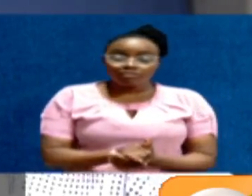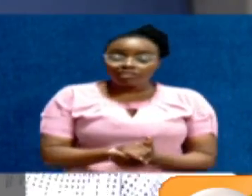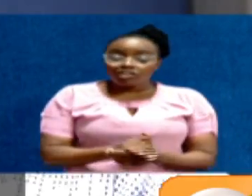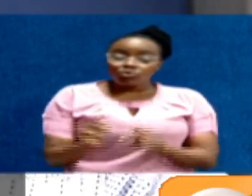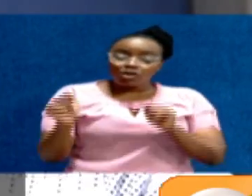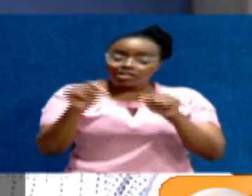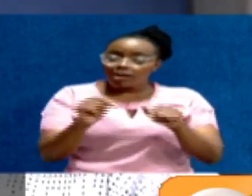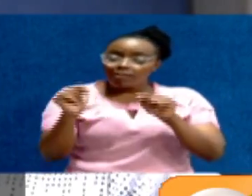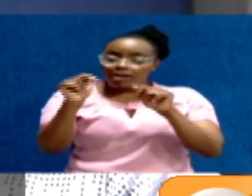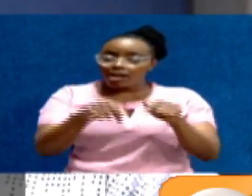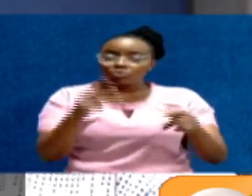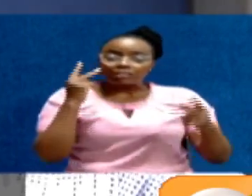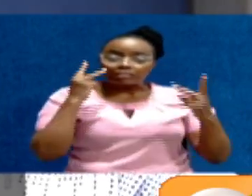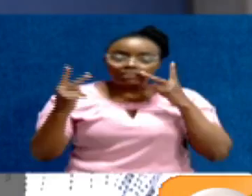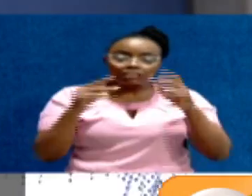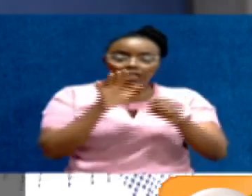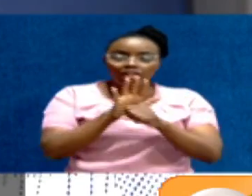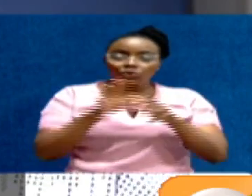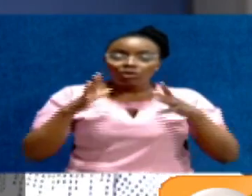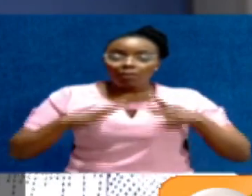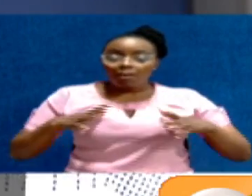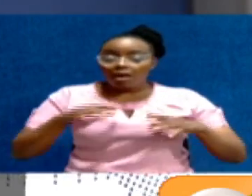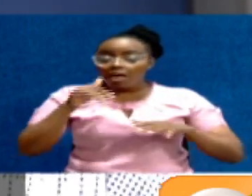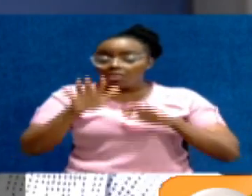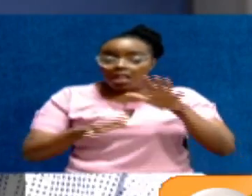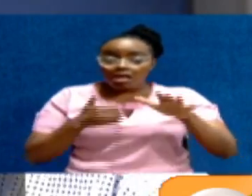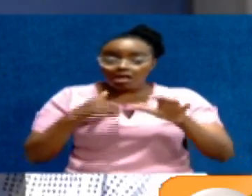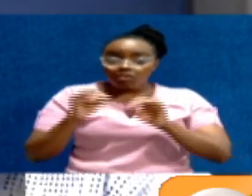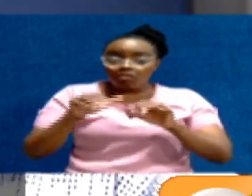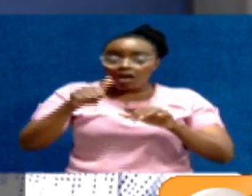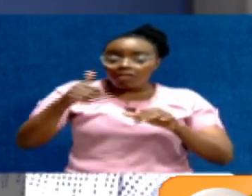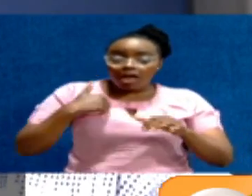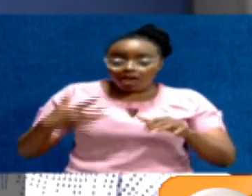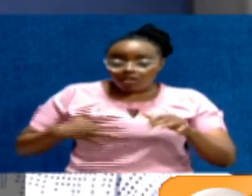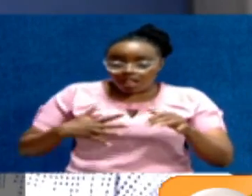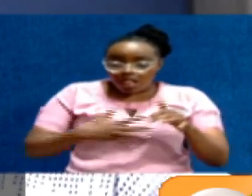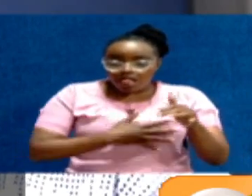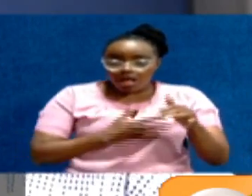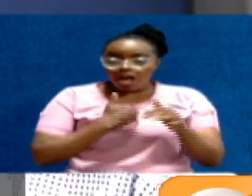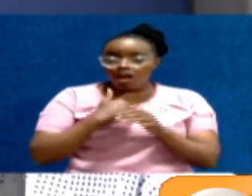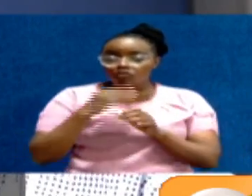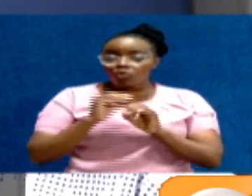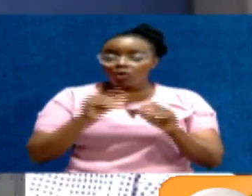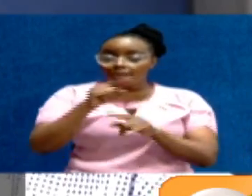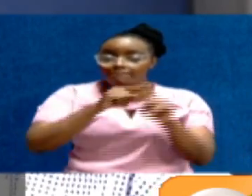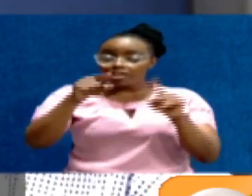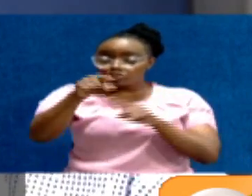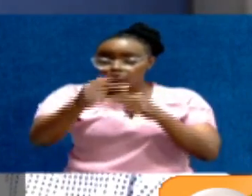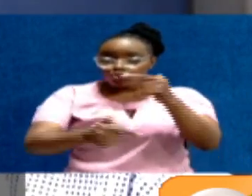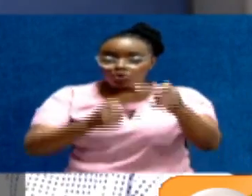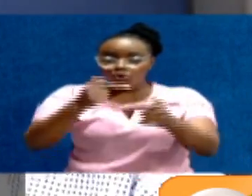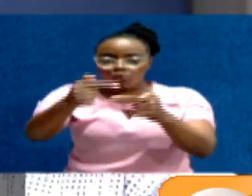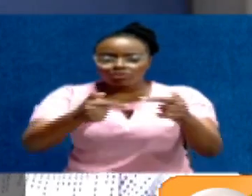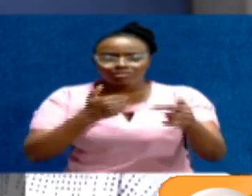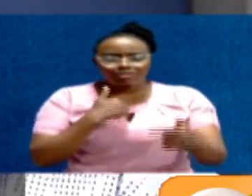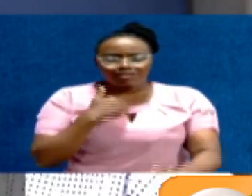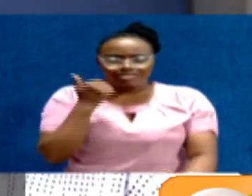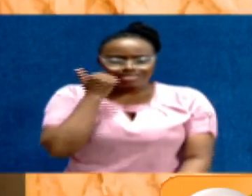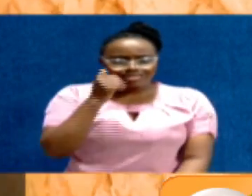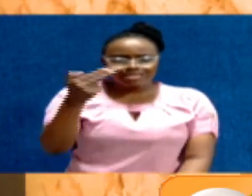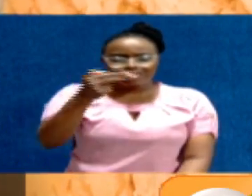Utakuwa unakuja hapa unaona watu wengi, wengine hawana miguu, wengine hawana matiti. Na wewe unalilia ugonjwa wa HIV